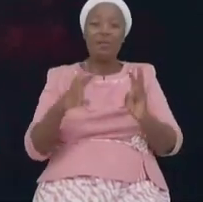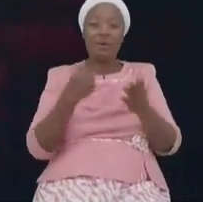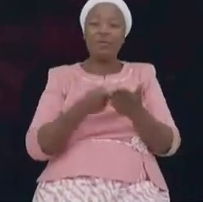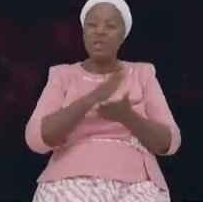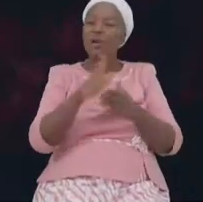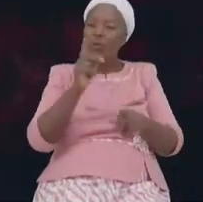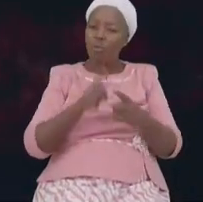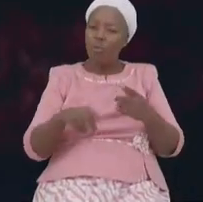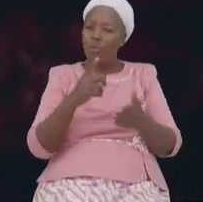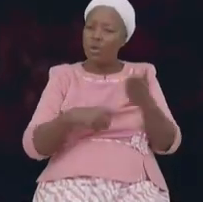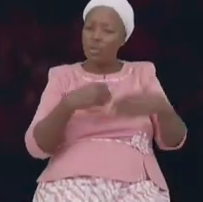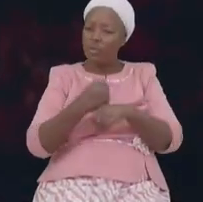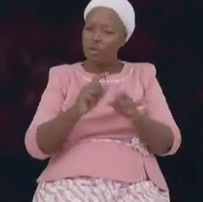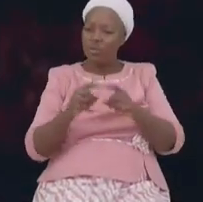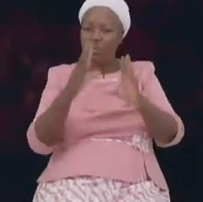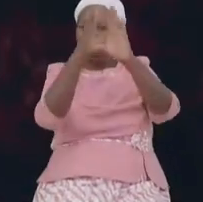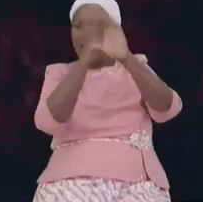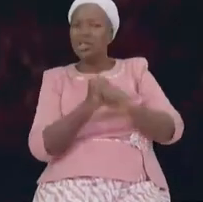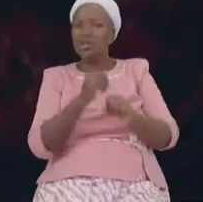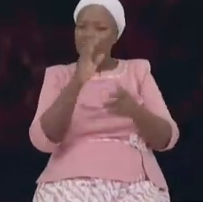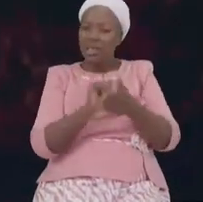voulons réaliser plus tôt que prévu?